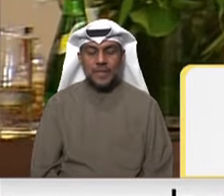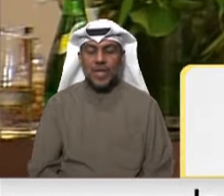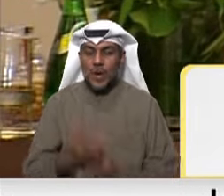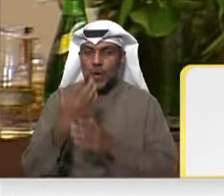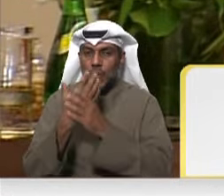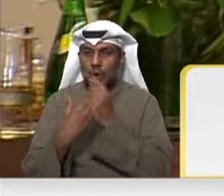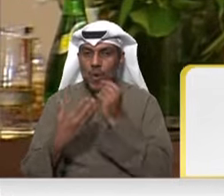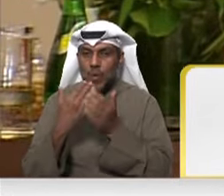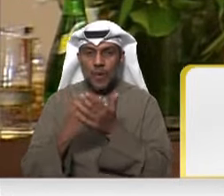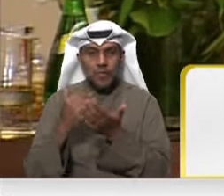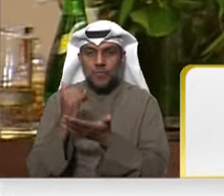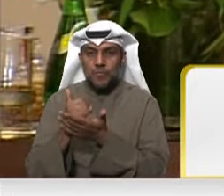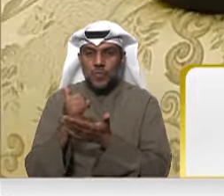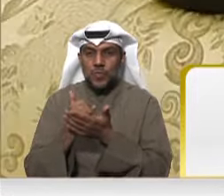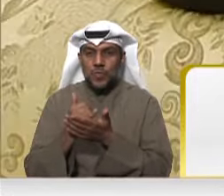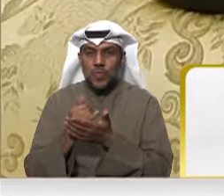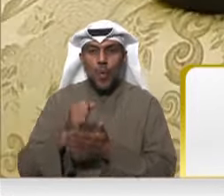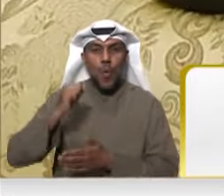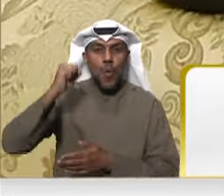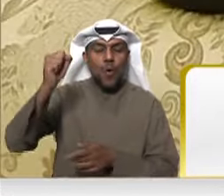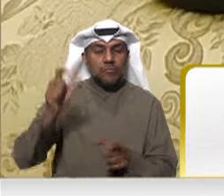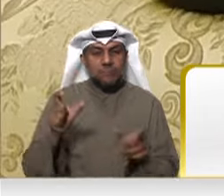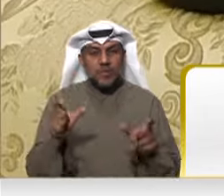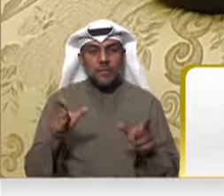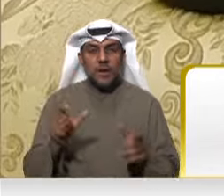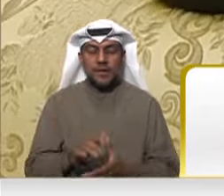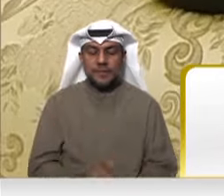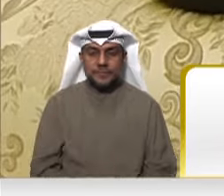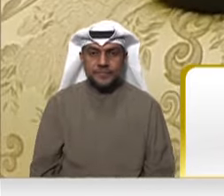وأبنائي حماة الوطن، ونحن